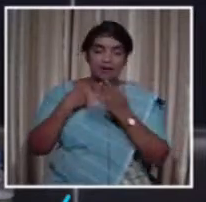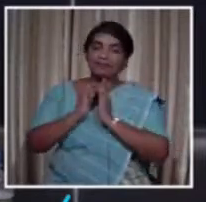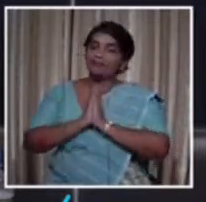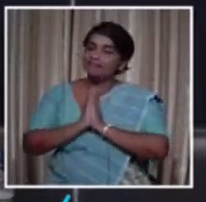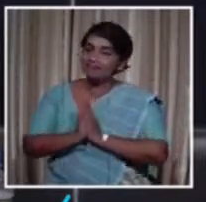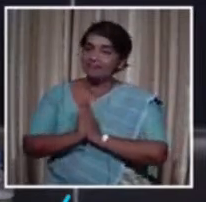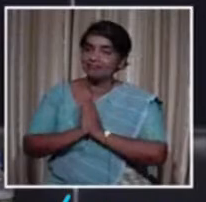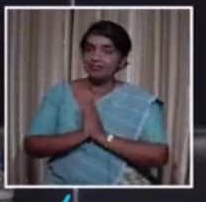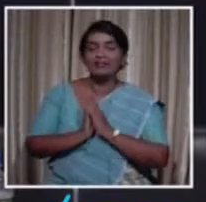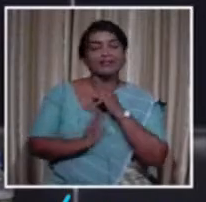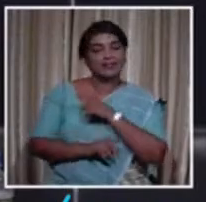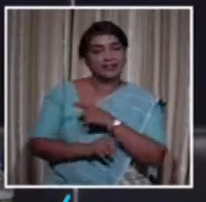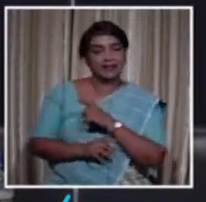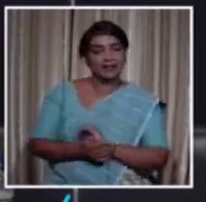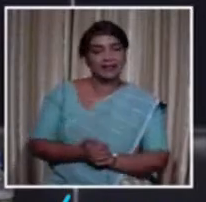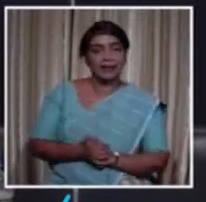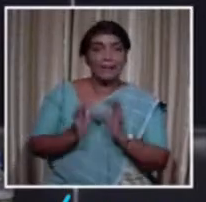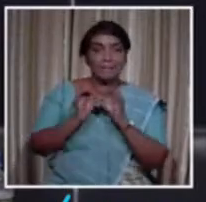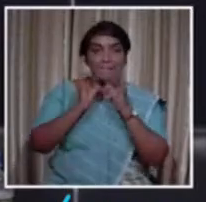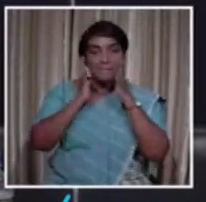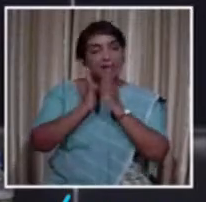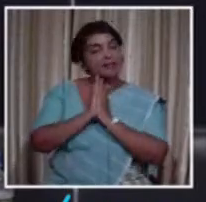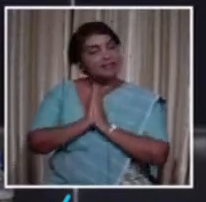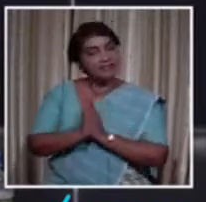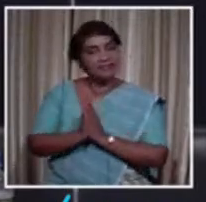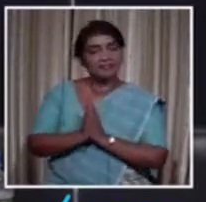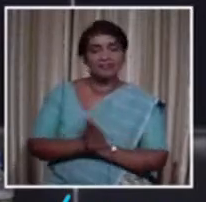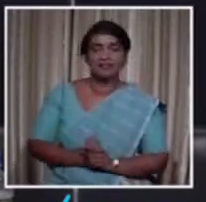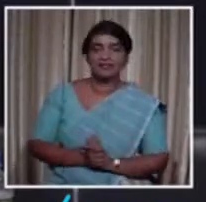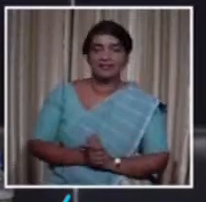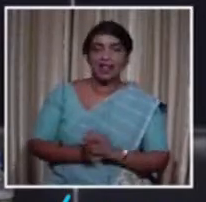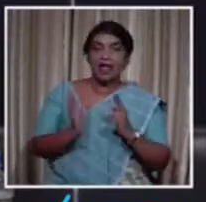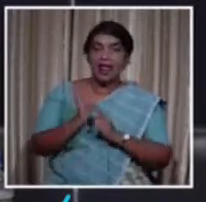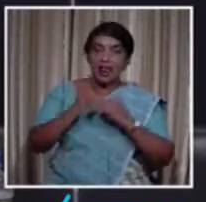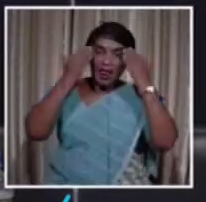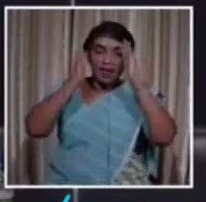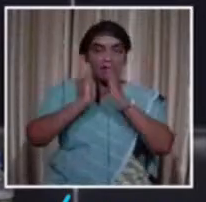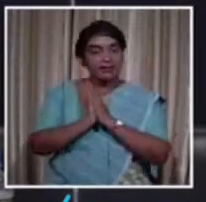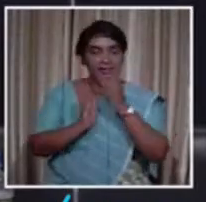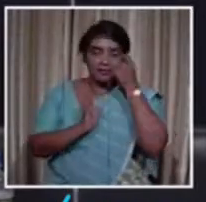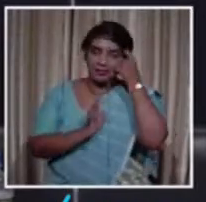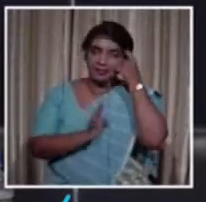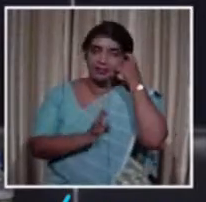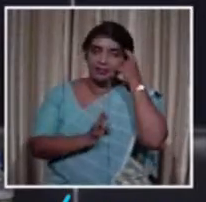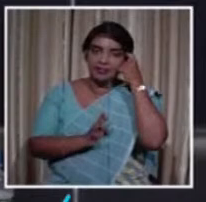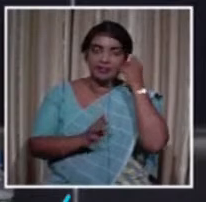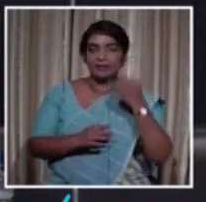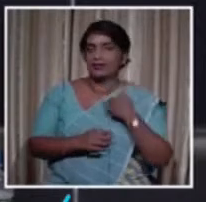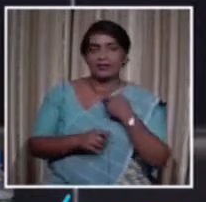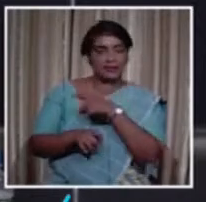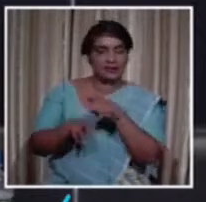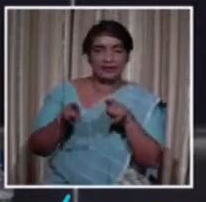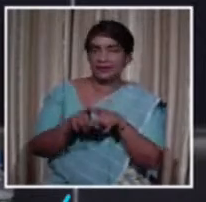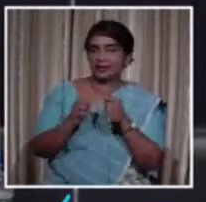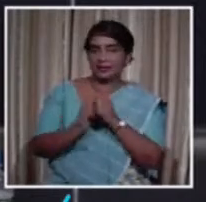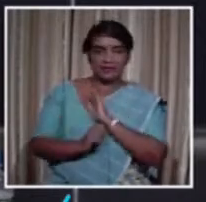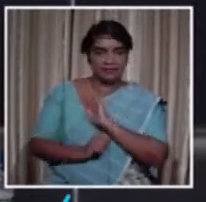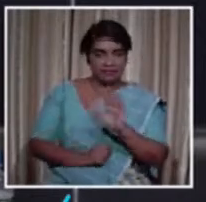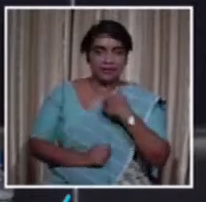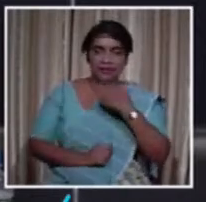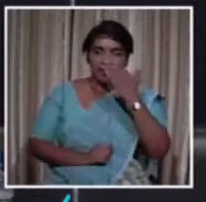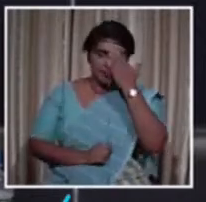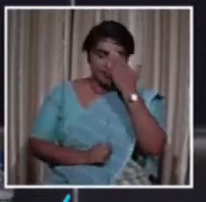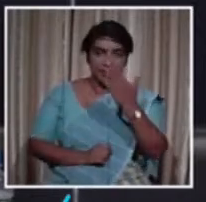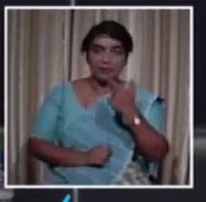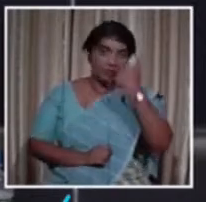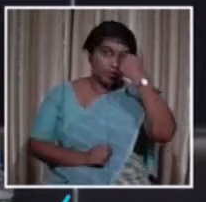ගච්ඡාමි බැසිල් සරණං ගච්ඡාමි නාමල් සරණං ගච්ඡාමි කියන්නේ මම ඒක එහෙම කළා නැහැ ඉතින් කරුණා කළා